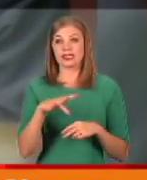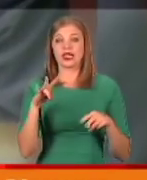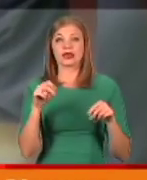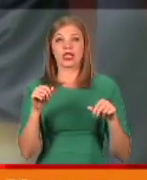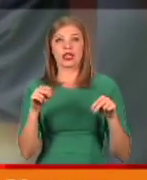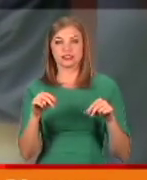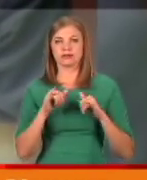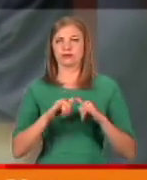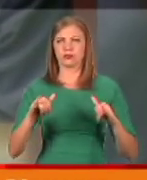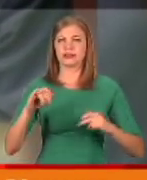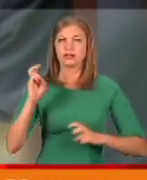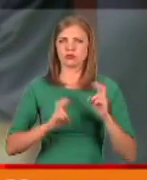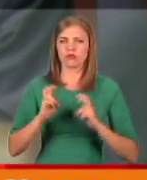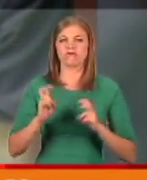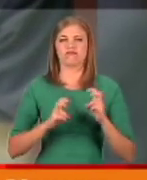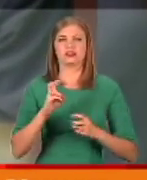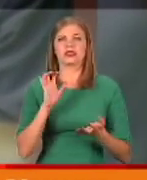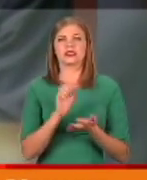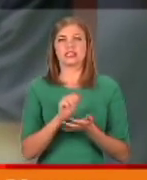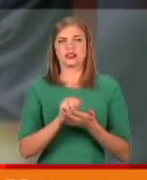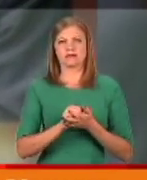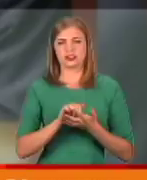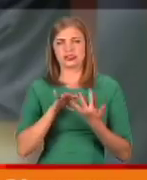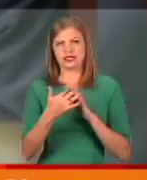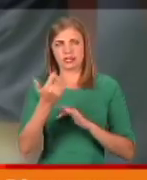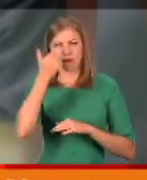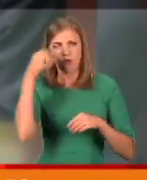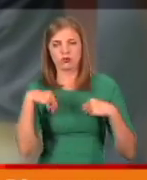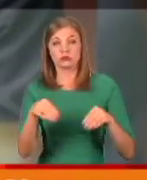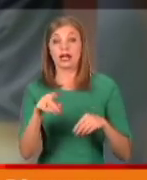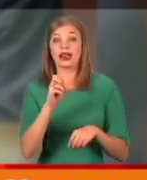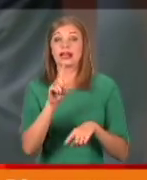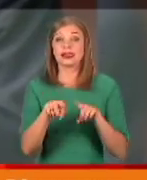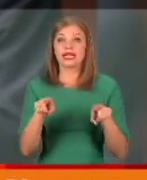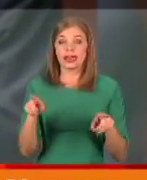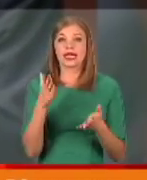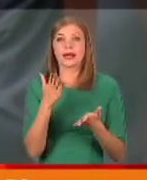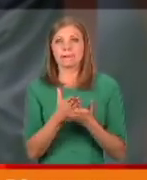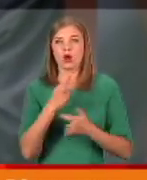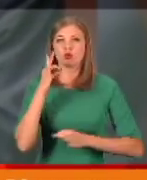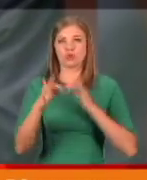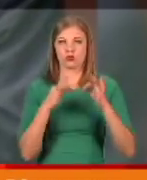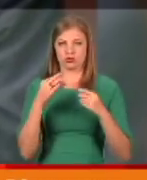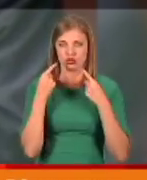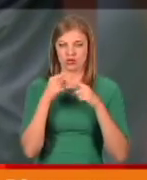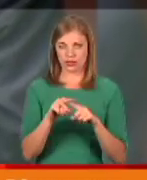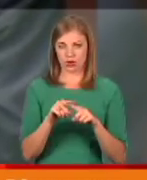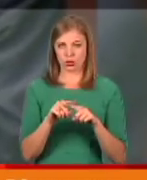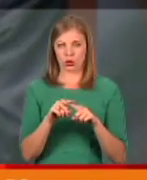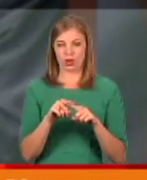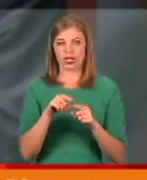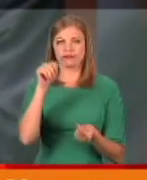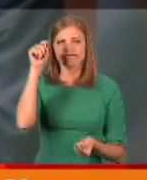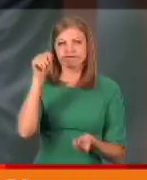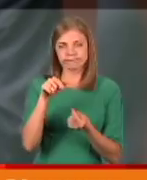розвивають промисловість, займаються сільським господарством, але тільки декілька з них мають космічні технології, дійшли до